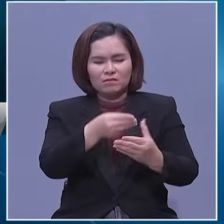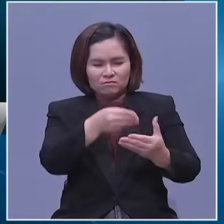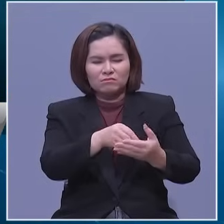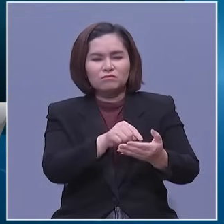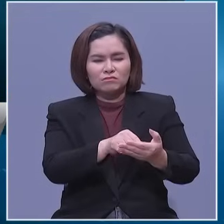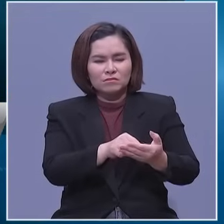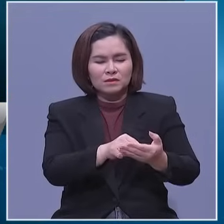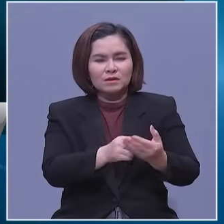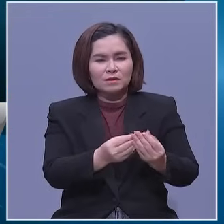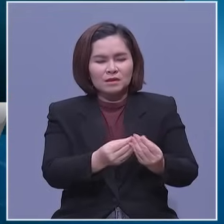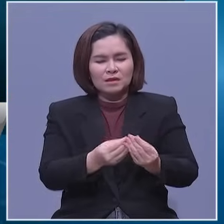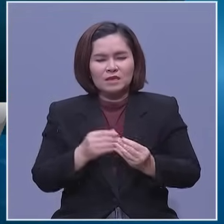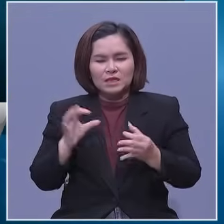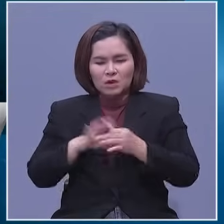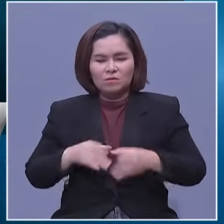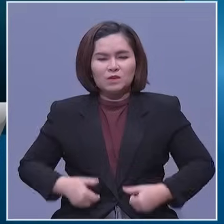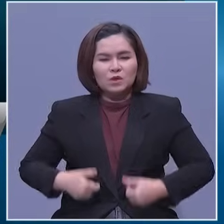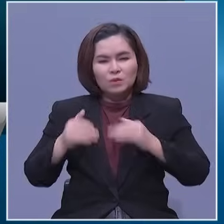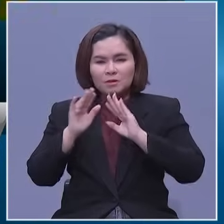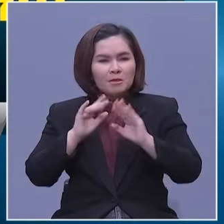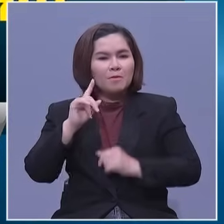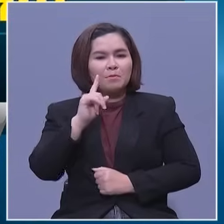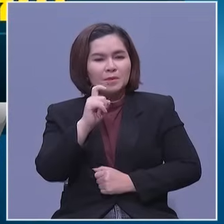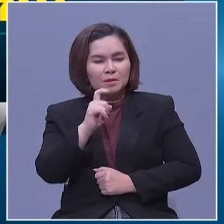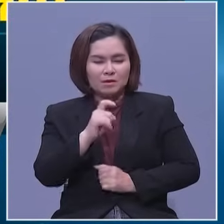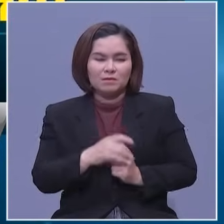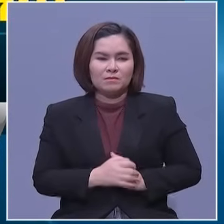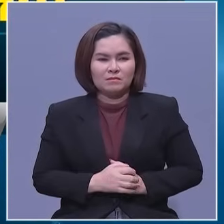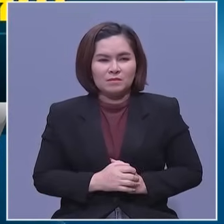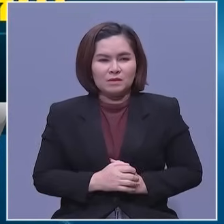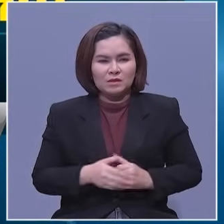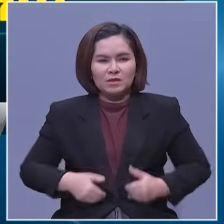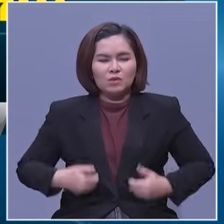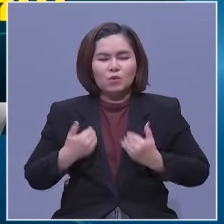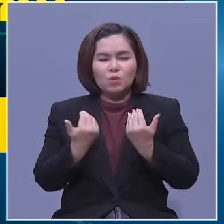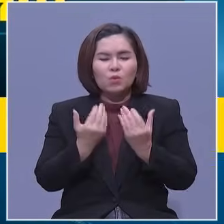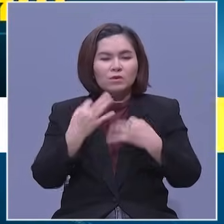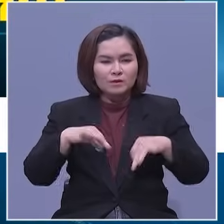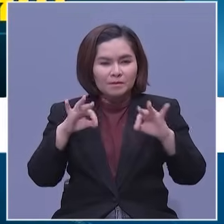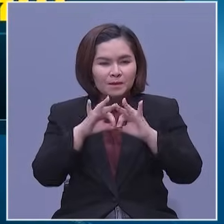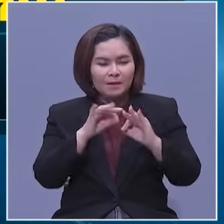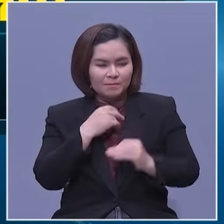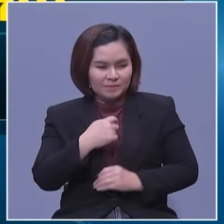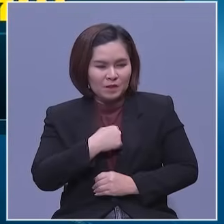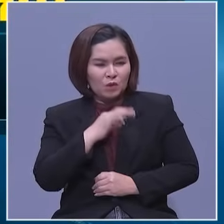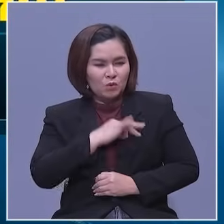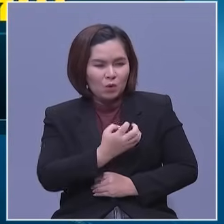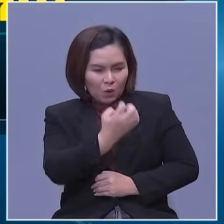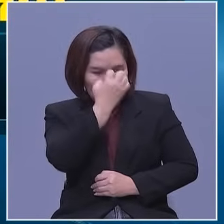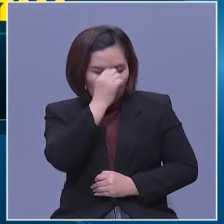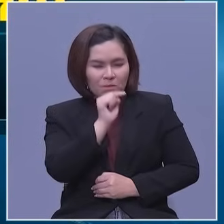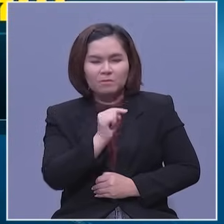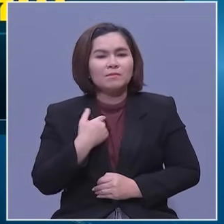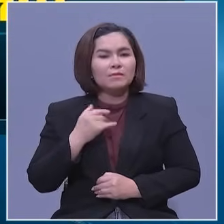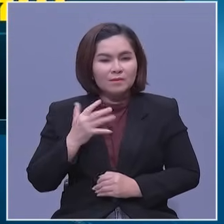นี้ไม่สามารถเทียบค่ากับชีวิตของลูกสาวตัวเองได้แต่แม่ก็ไม่ได้โกรธผู้เป็นพ่อของผู้ก่อเ